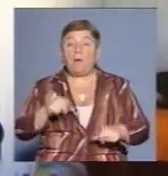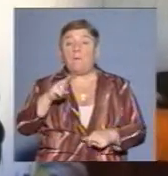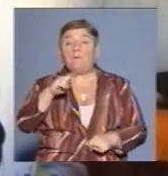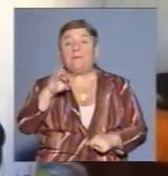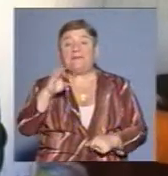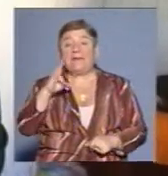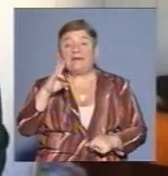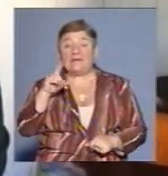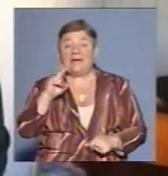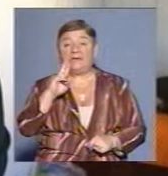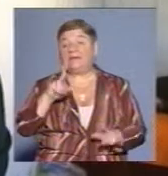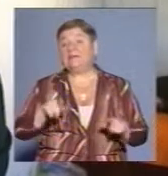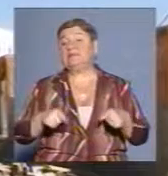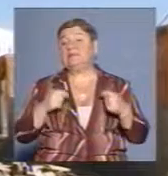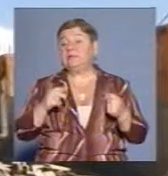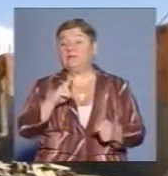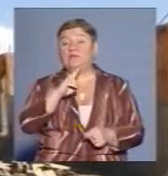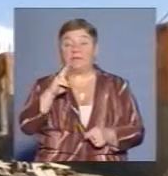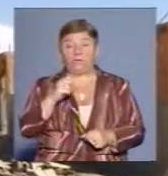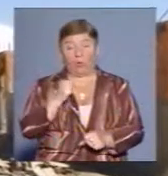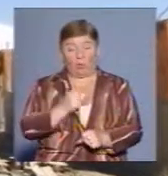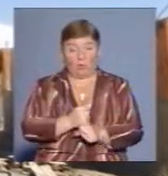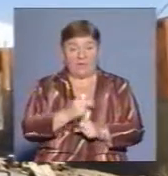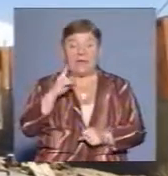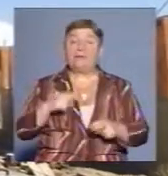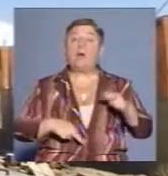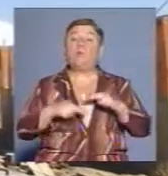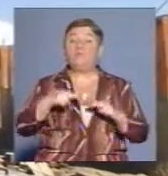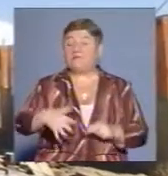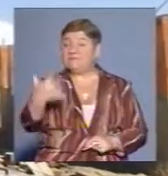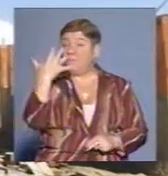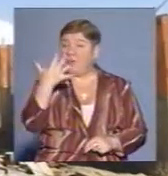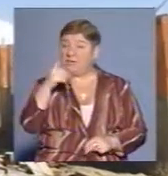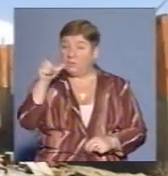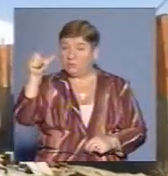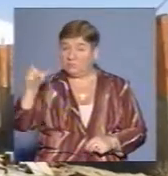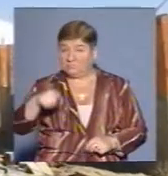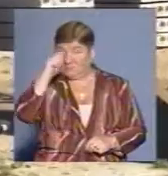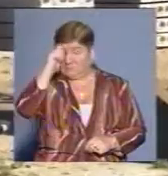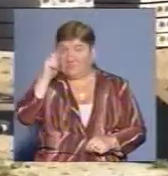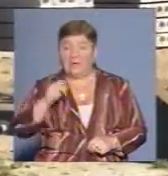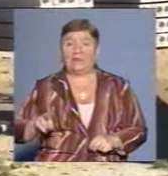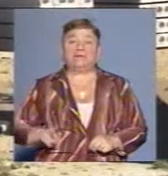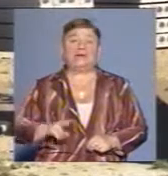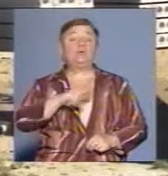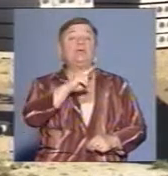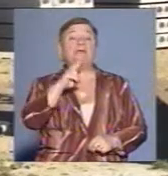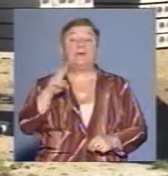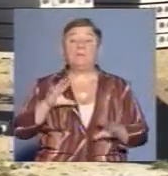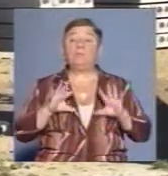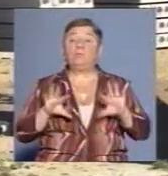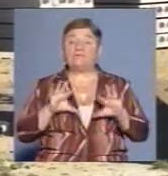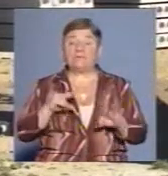надає робітників, які в нас роблять. На будівництві працює 5 чоловік від субпідрядної організації, директор, який міг би пояснити,